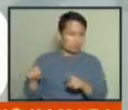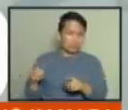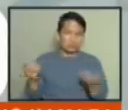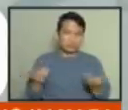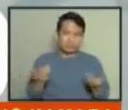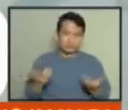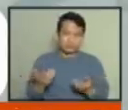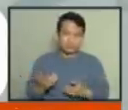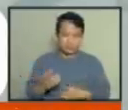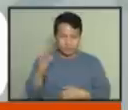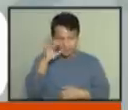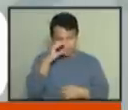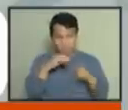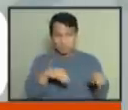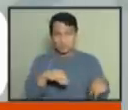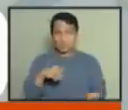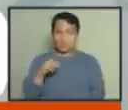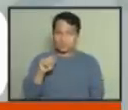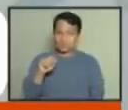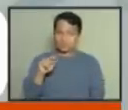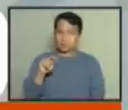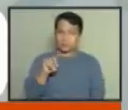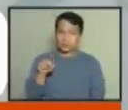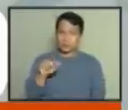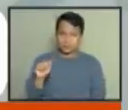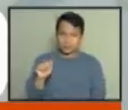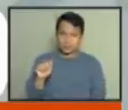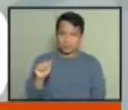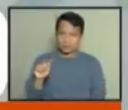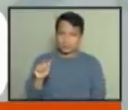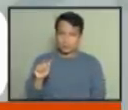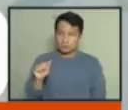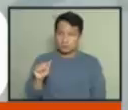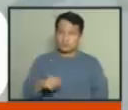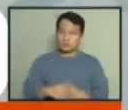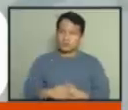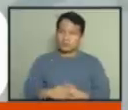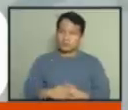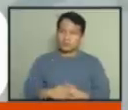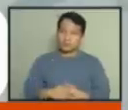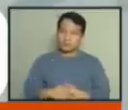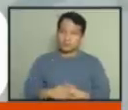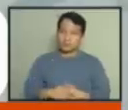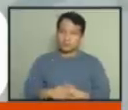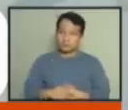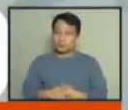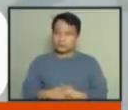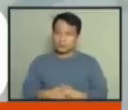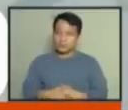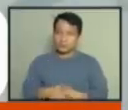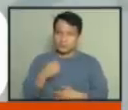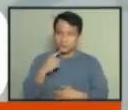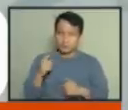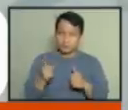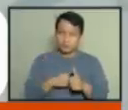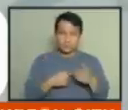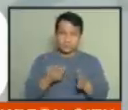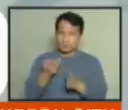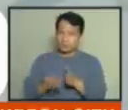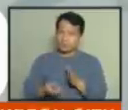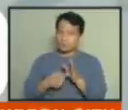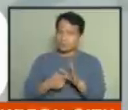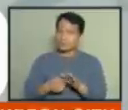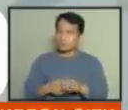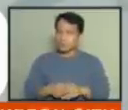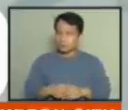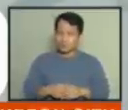naming mahahanap dito sa Maytansa po nung nakaraang taon po. Lagi sila nandun. Tapos nitong huli po, nung first week ng February po, sabi